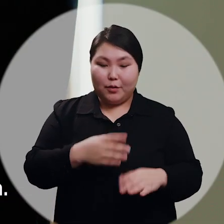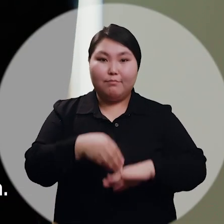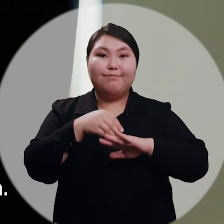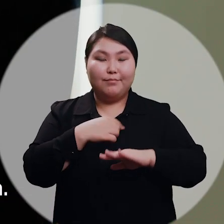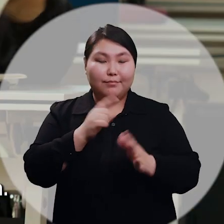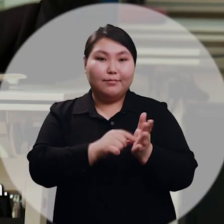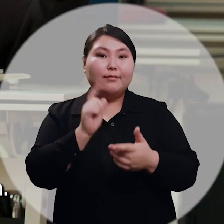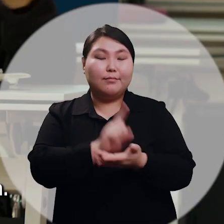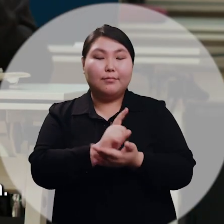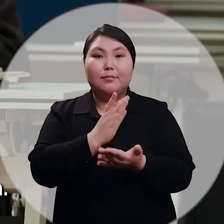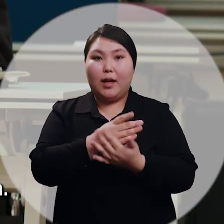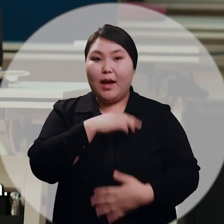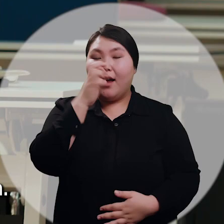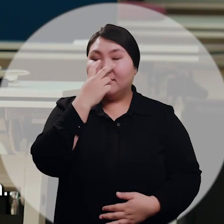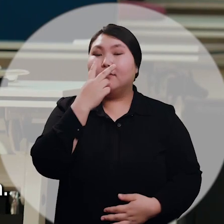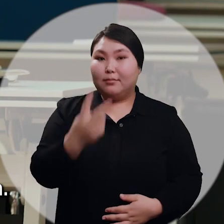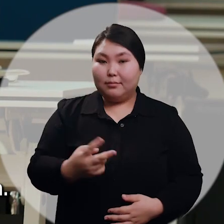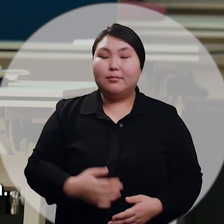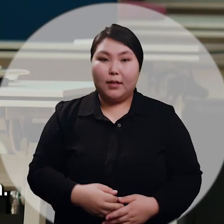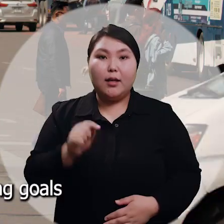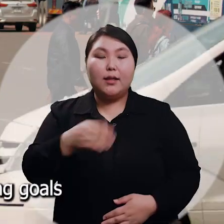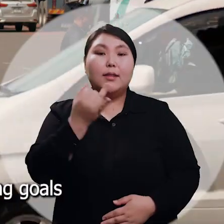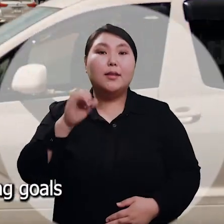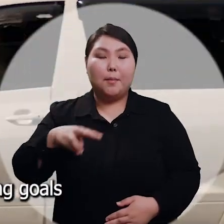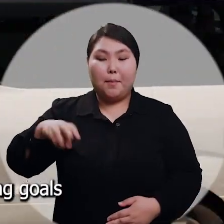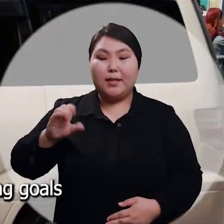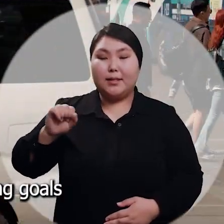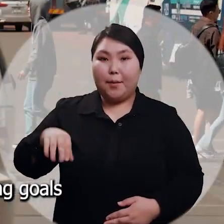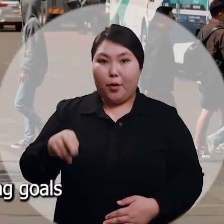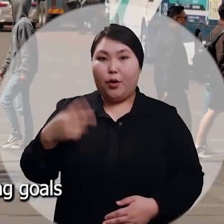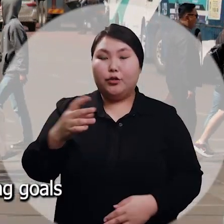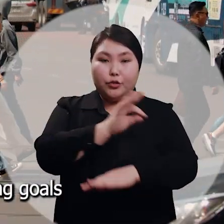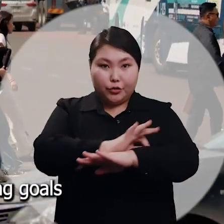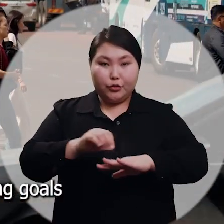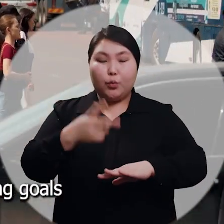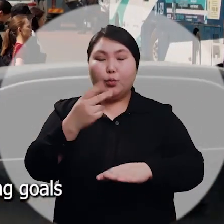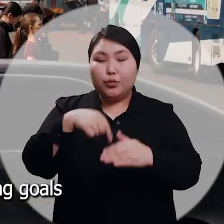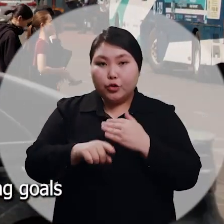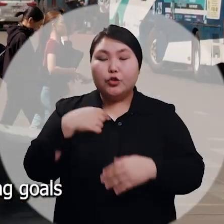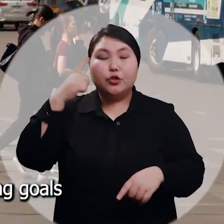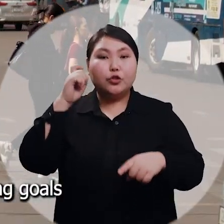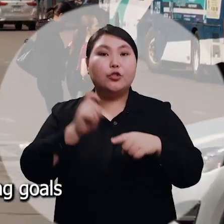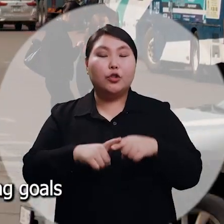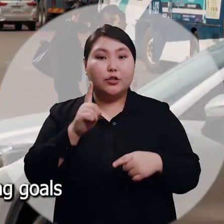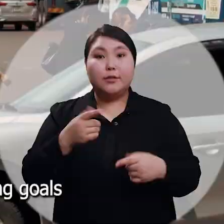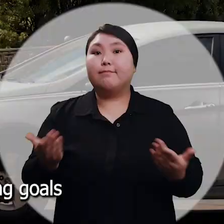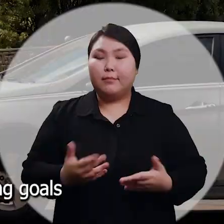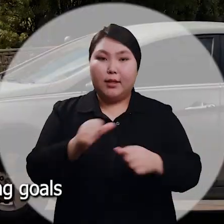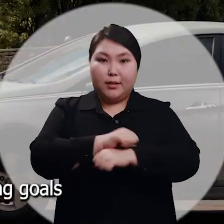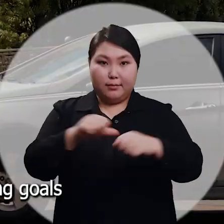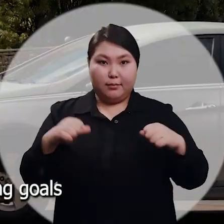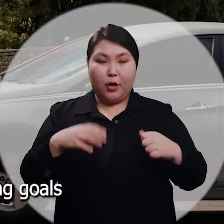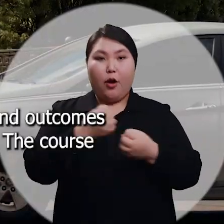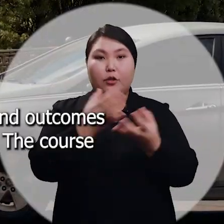бэхчуүлэх хэрэгцээ шаардлагтай байгаан ажиглэх цаа. Ээнд ма саам хоэр түсвийн үнцэн зөрлтөвдийн нэг хэсэг болуғ,